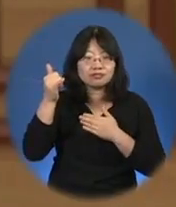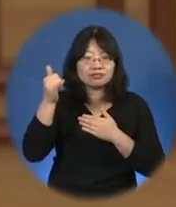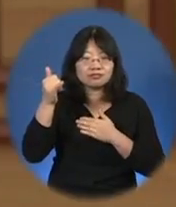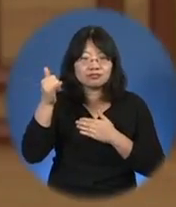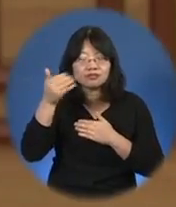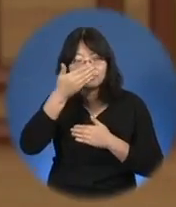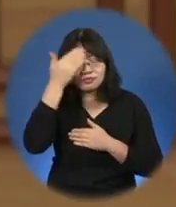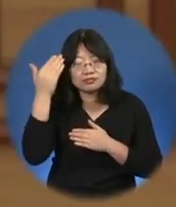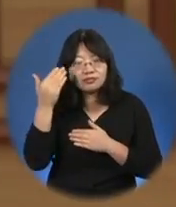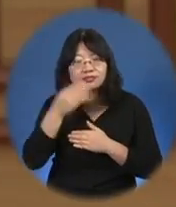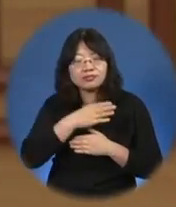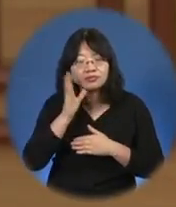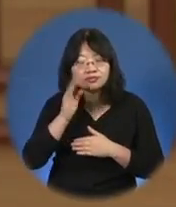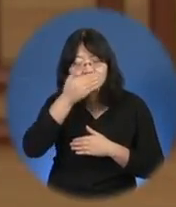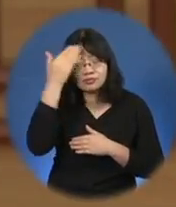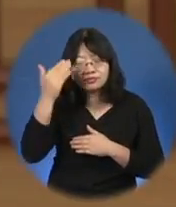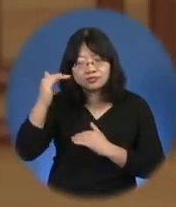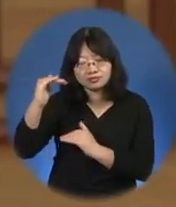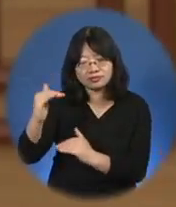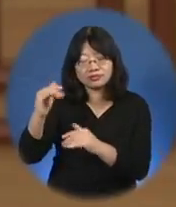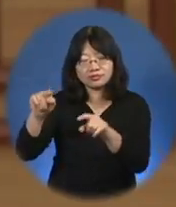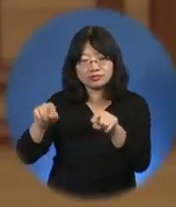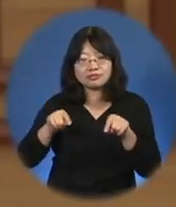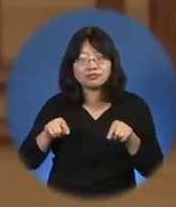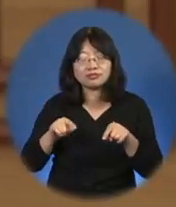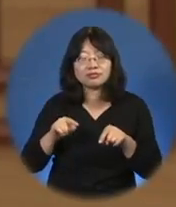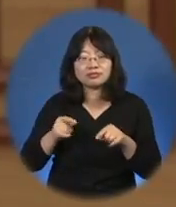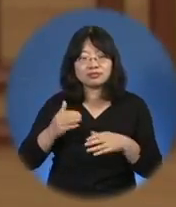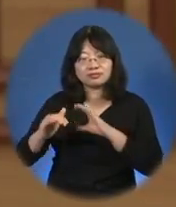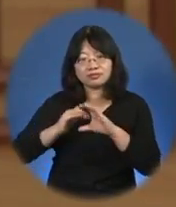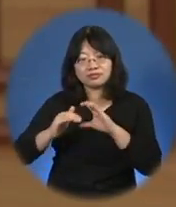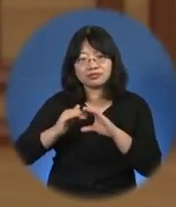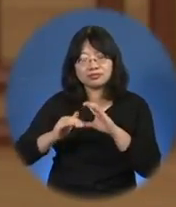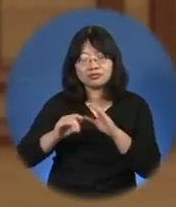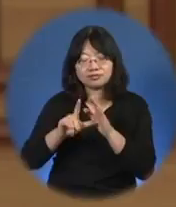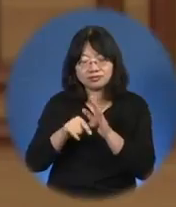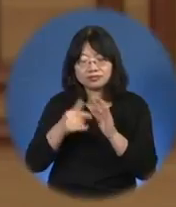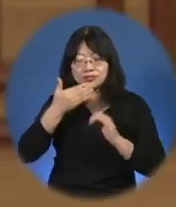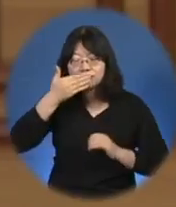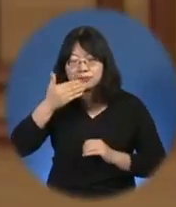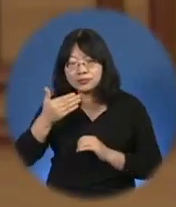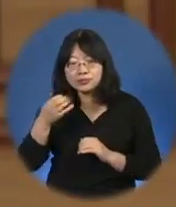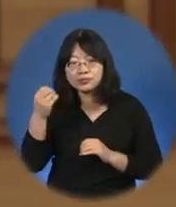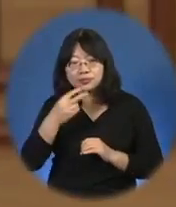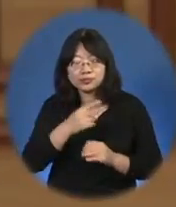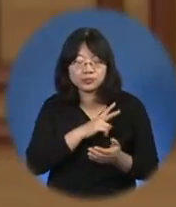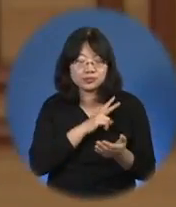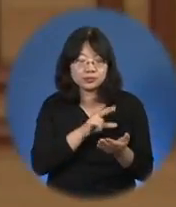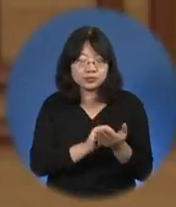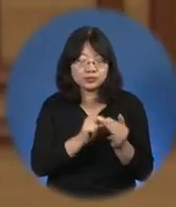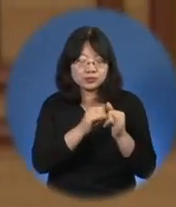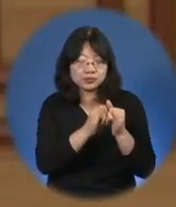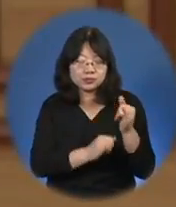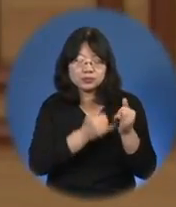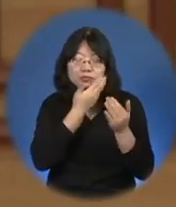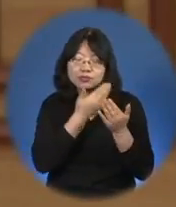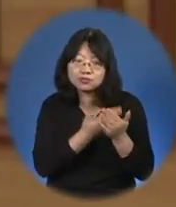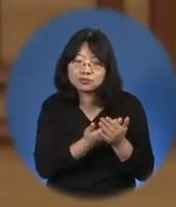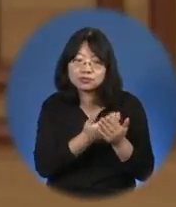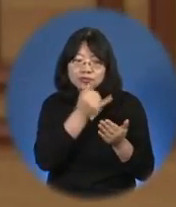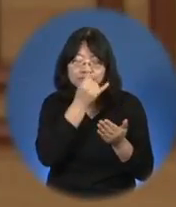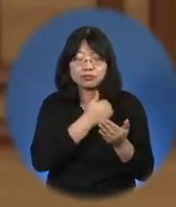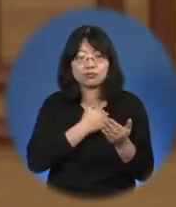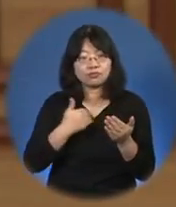시간도 됐었던 것 같고요. 그리고 이 의제가 얼마나 이게 역사적으로 중요한 국가적 사안인지에 대해서도